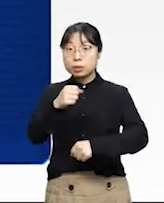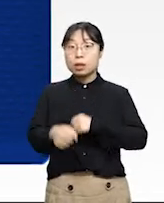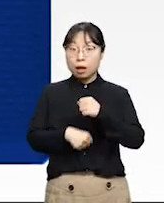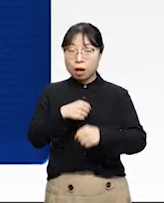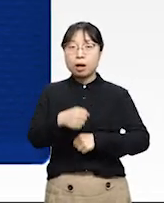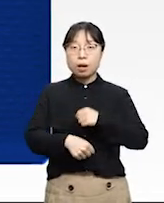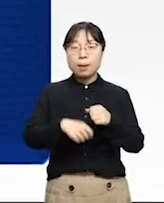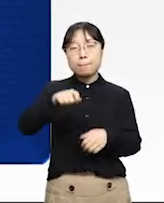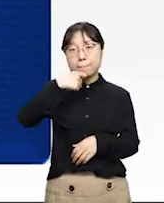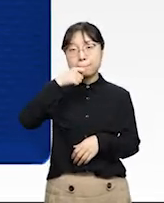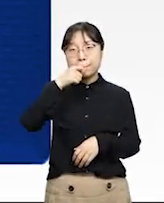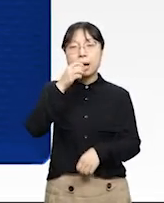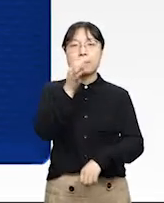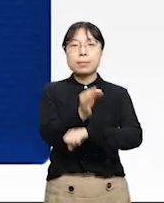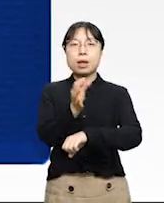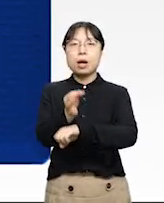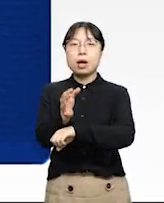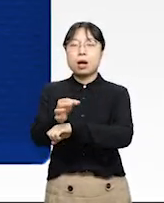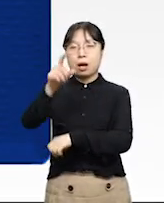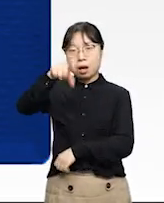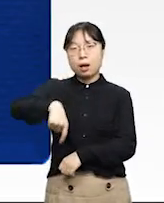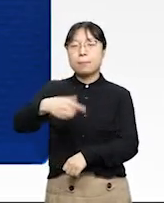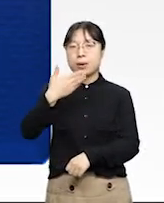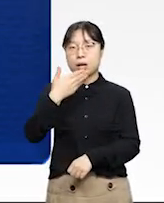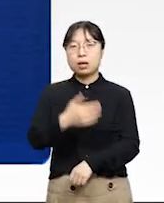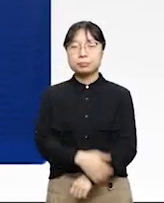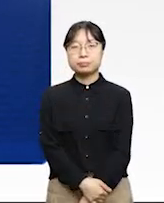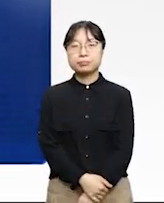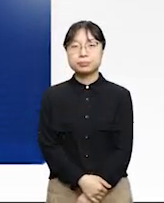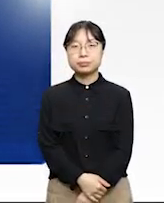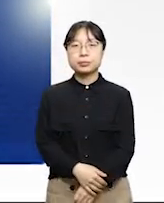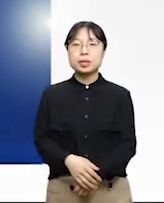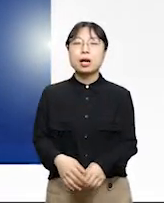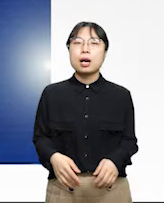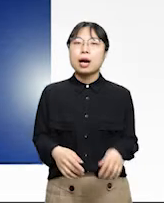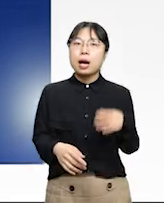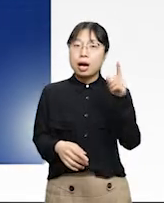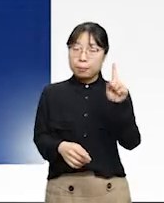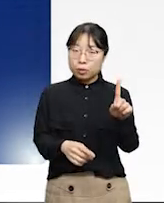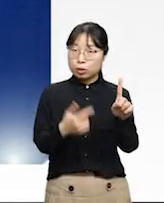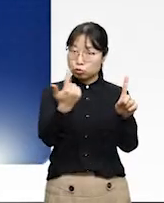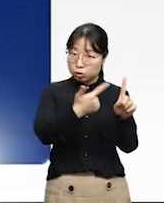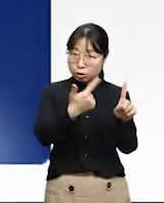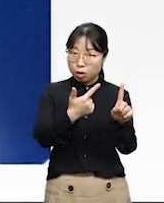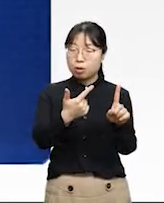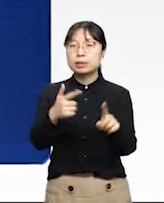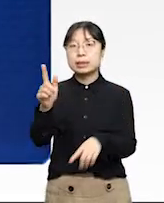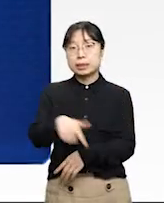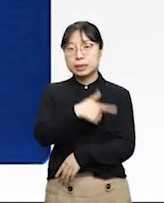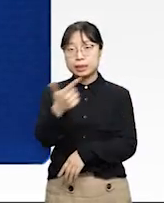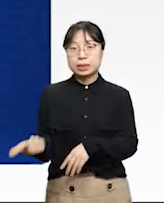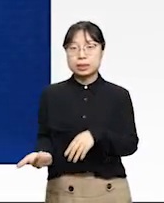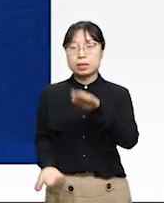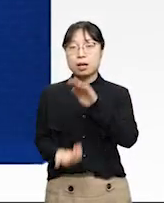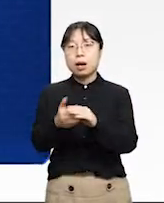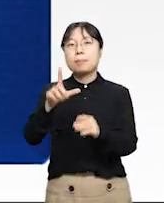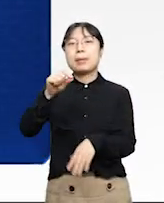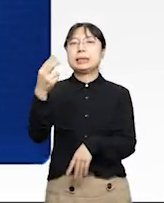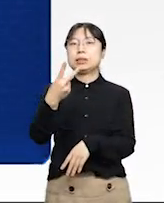일요일, 공휴일 급식에 사용할 수 있도록 하고 있으며 일식 6,000원, 1일 최대 12,000원까지